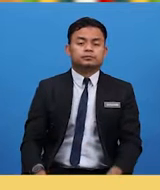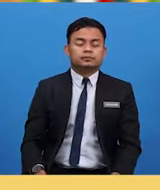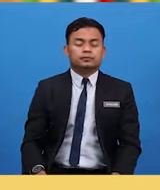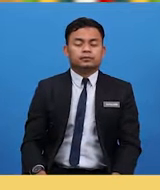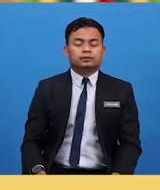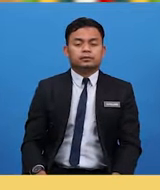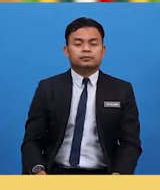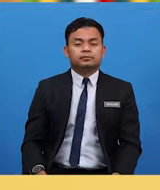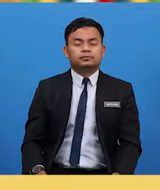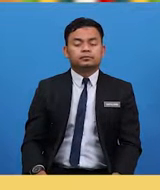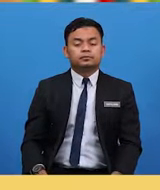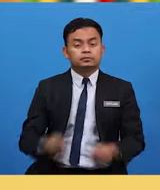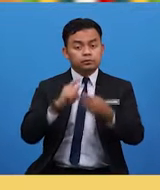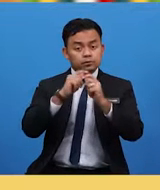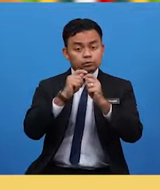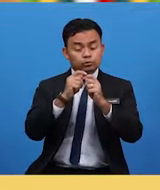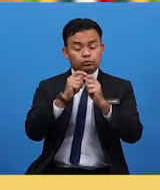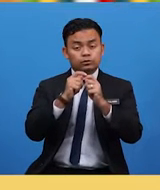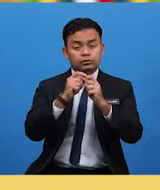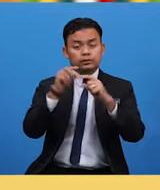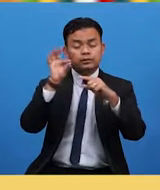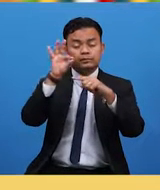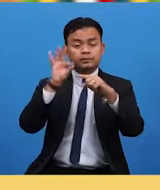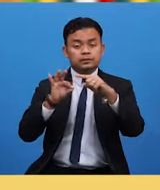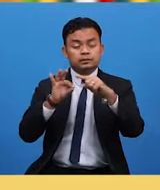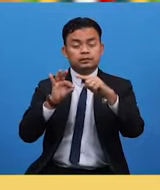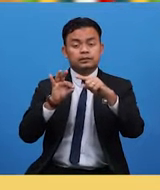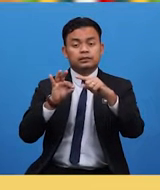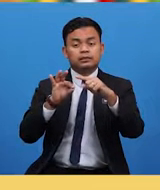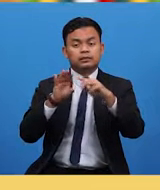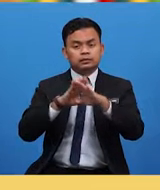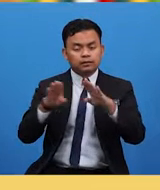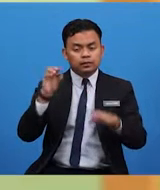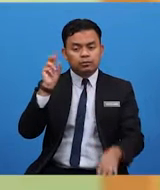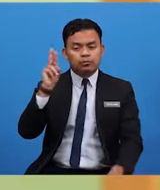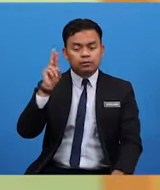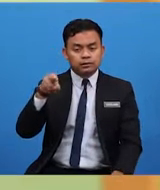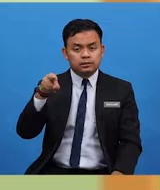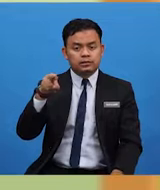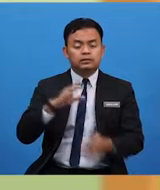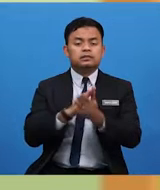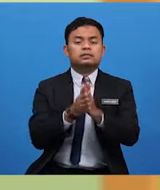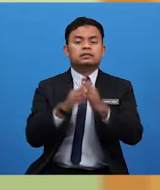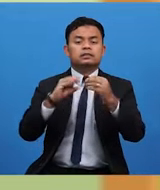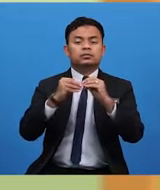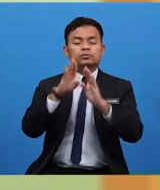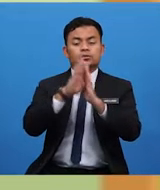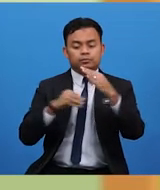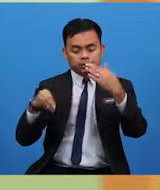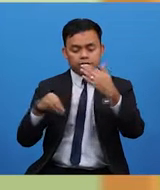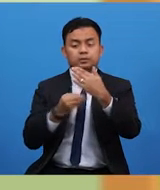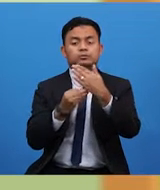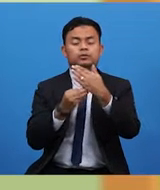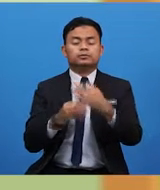pecahan tak wajar kepada nomor bercampur pula bagi